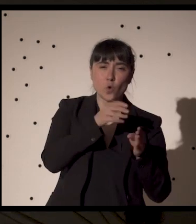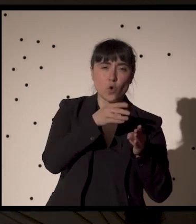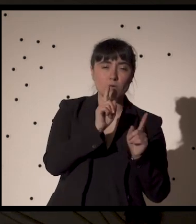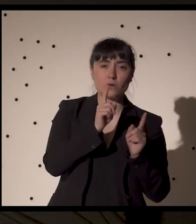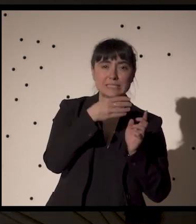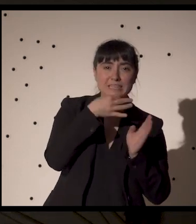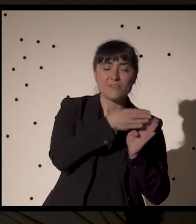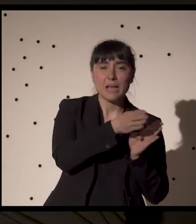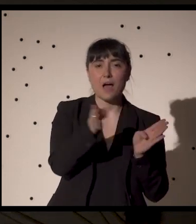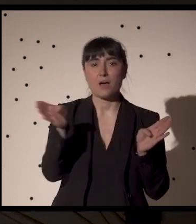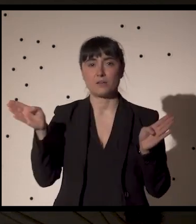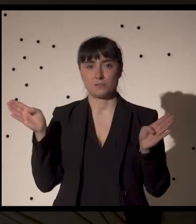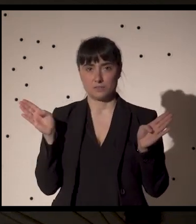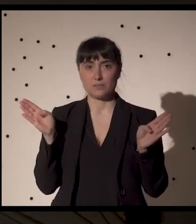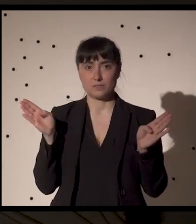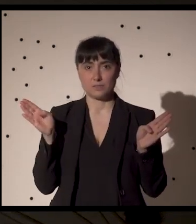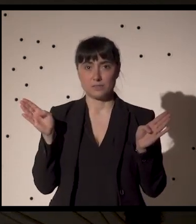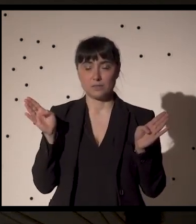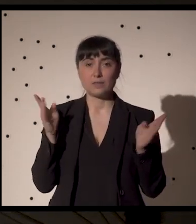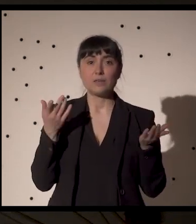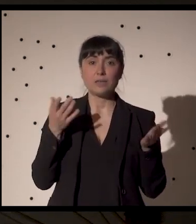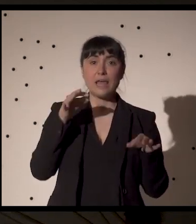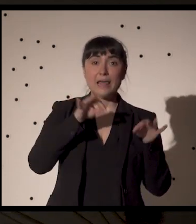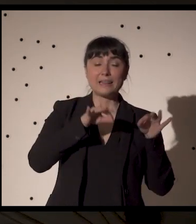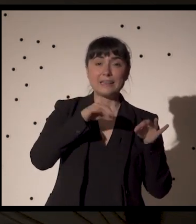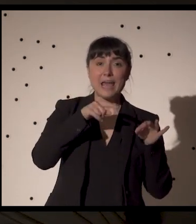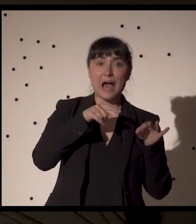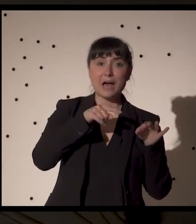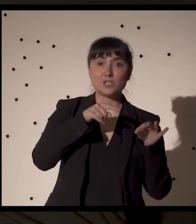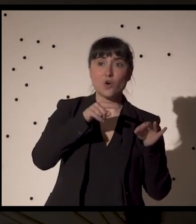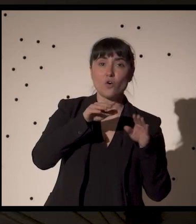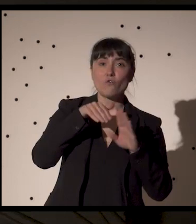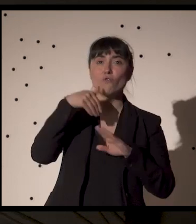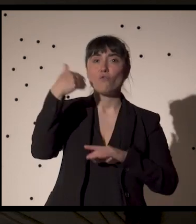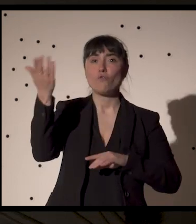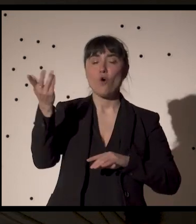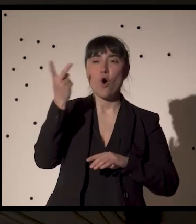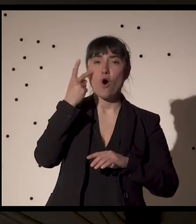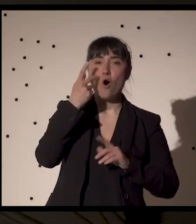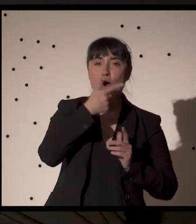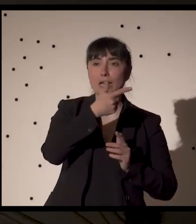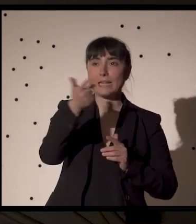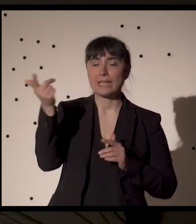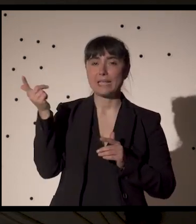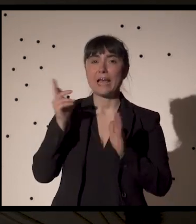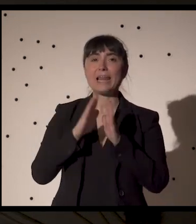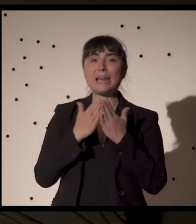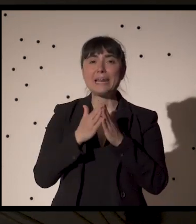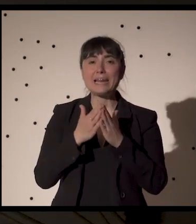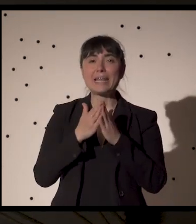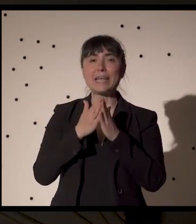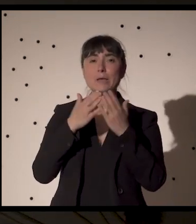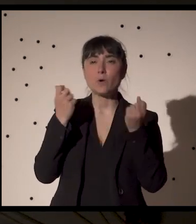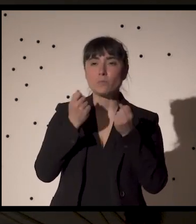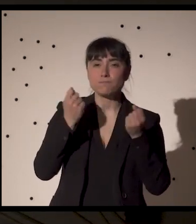teatrale ma come dire guardano Guarda questa stagione alla promozione dei libri e al racconto